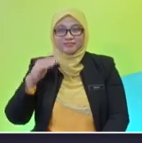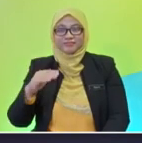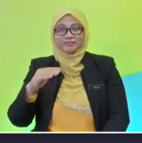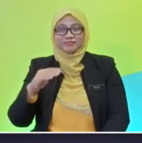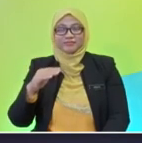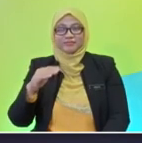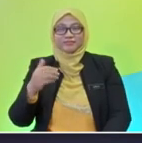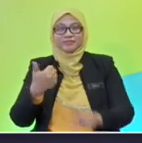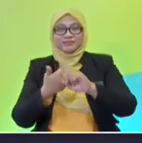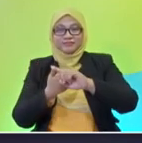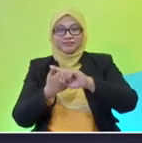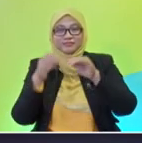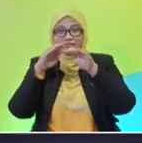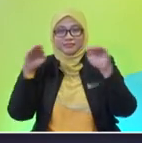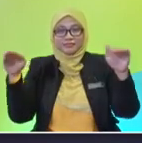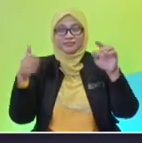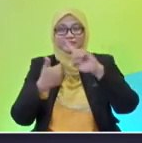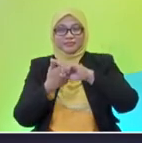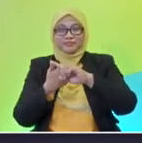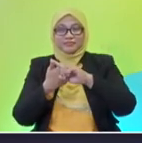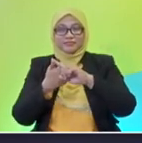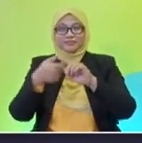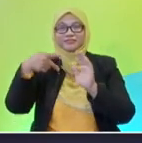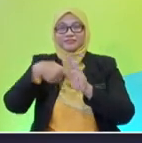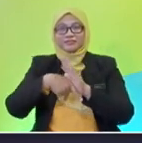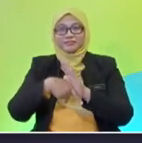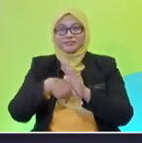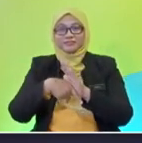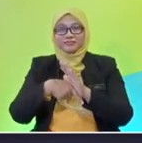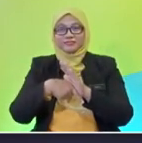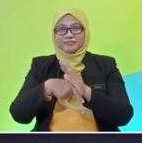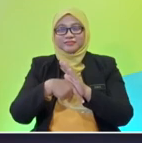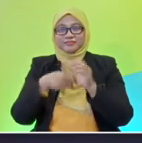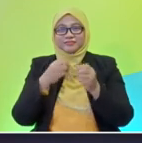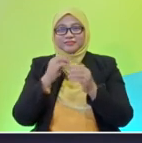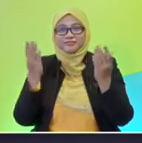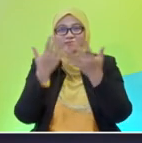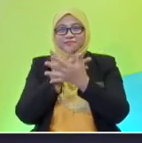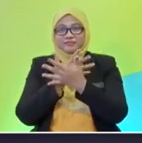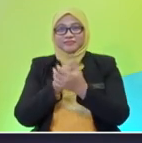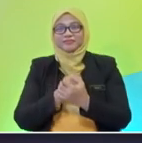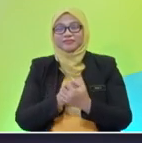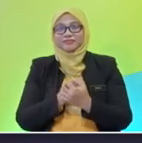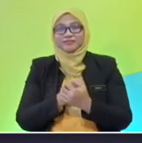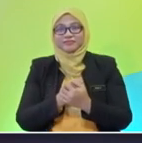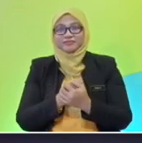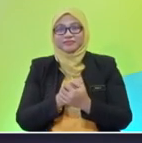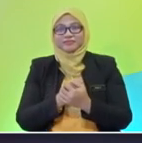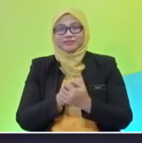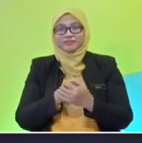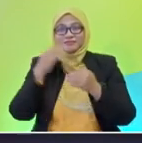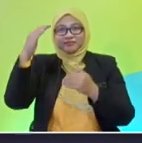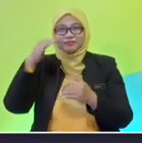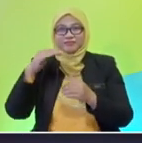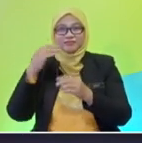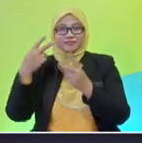ataupun baris pertama disebut sebagai pembayang. Pembayang cikgu ya. Pembayang, baris kedua adalah maksud. Baris kedua adalah